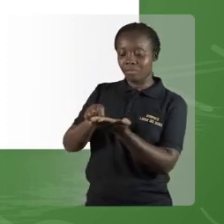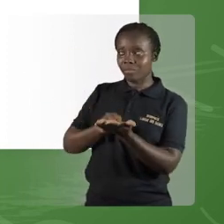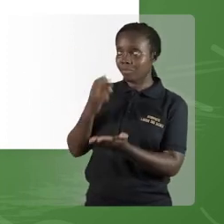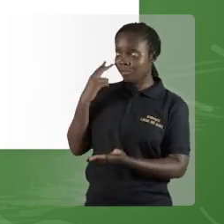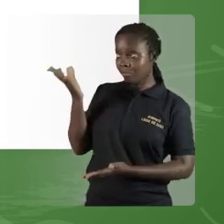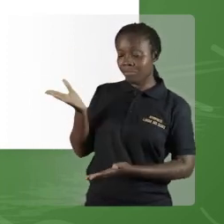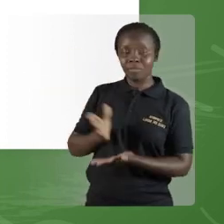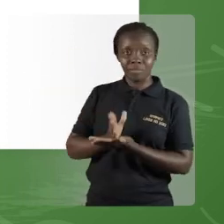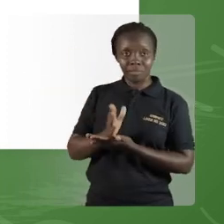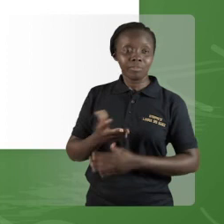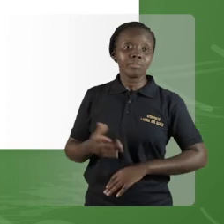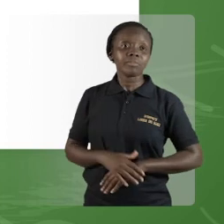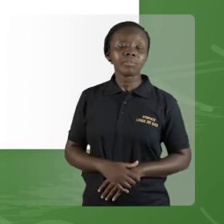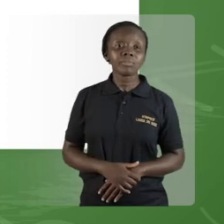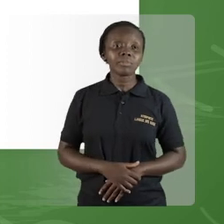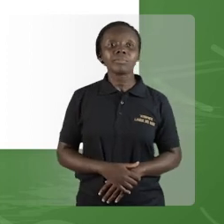on vient juste de l'indiquer.